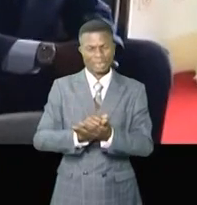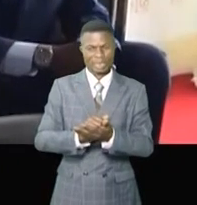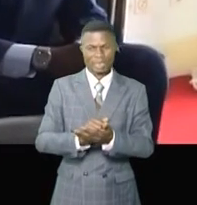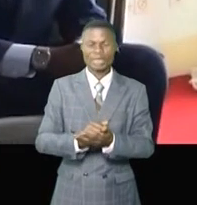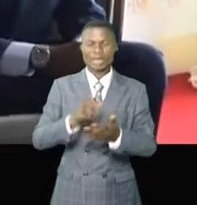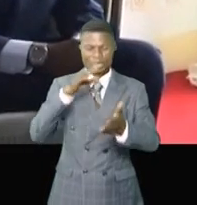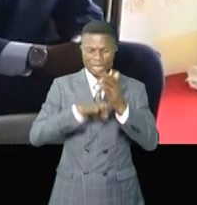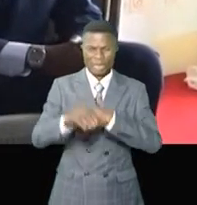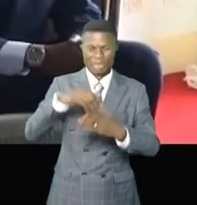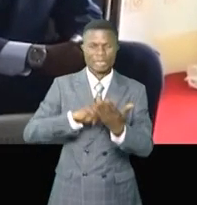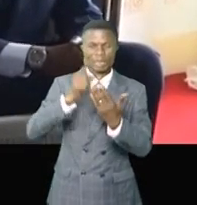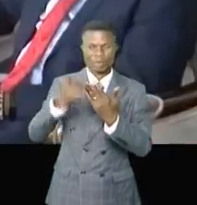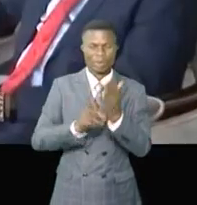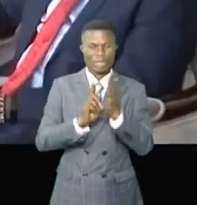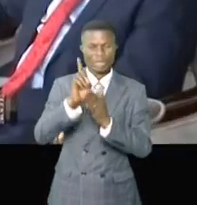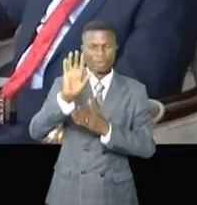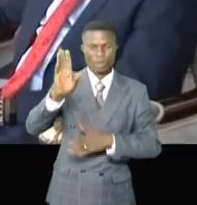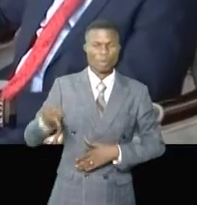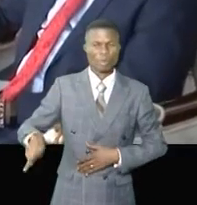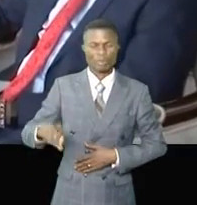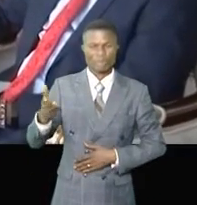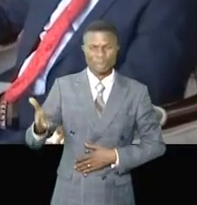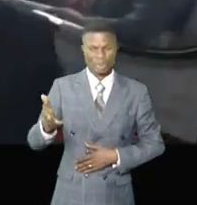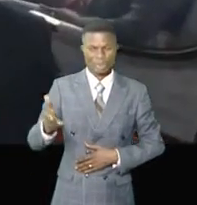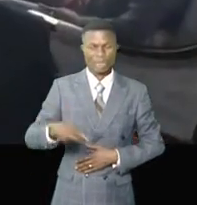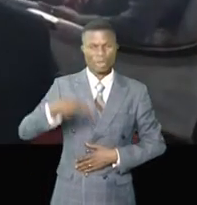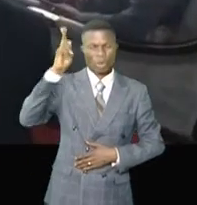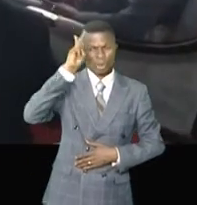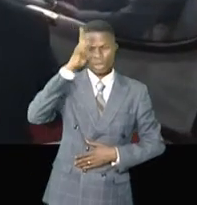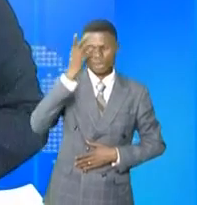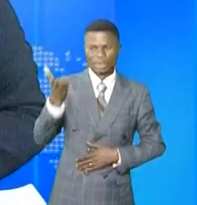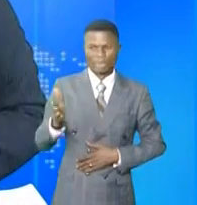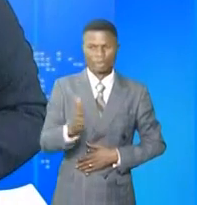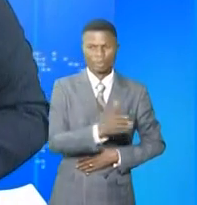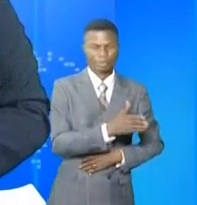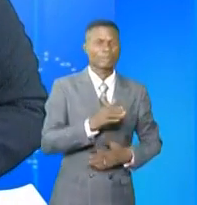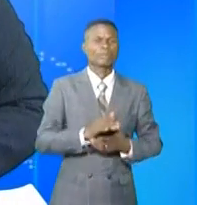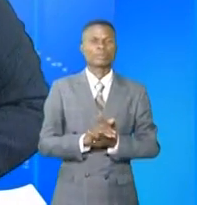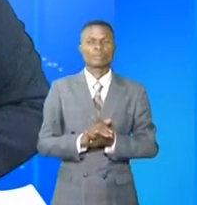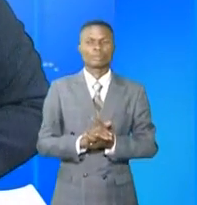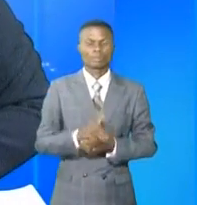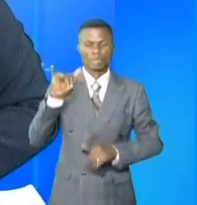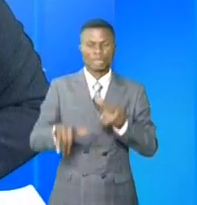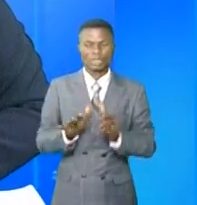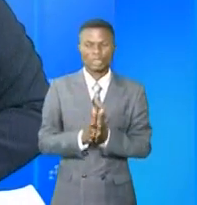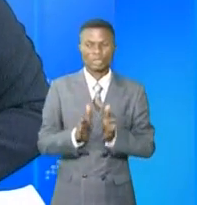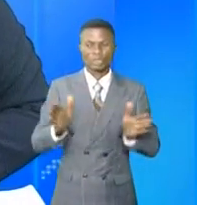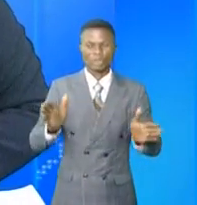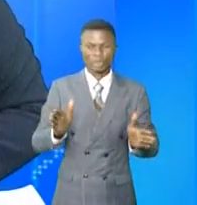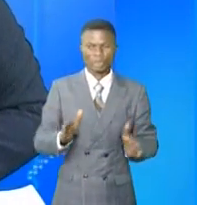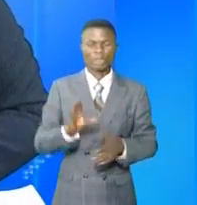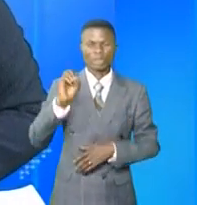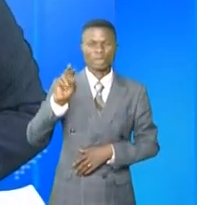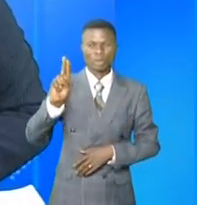s'est inscrit dans le cadre du développement de sa province, le Haut-Katanga. Et le secrétaire général Omin, qui